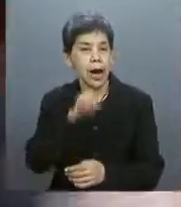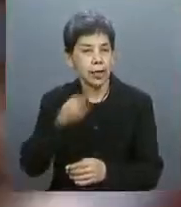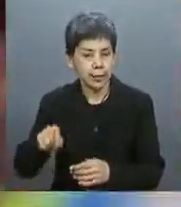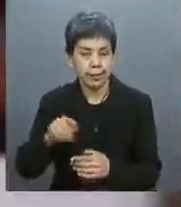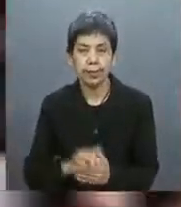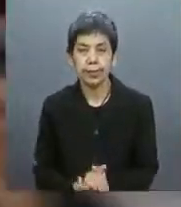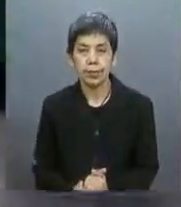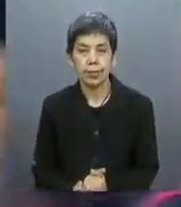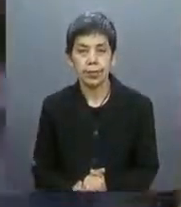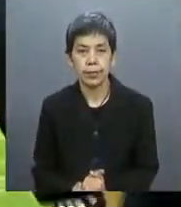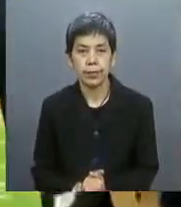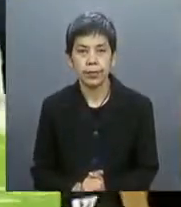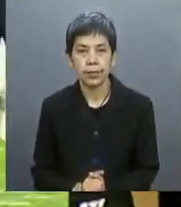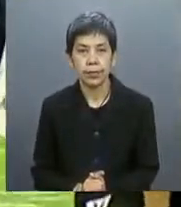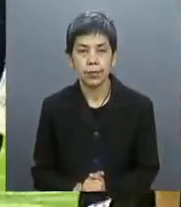ไปครับ